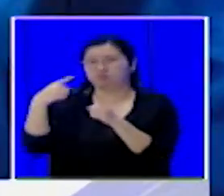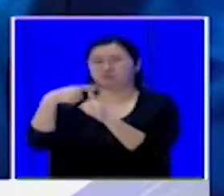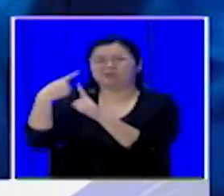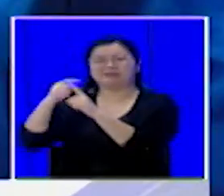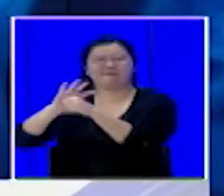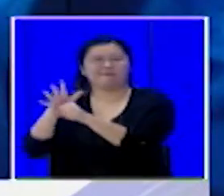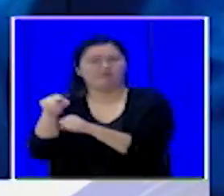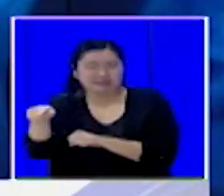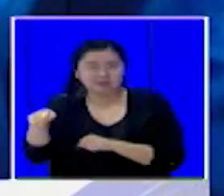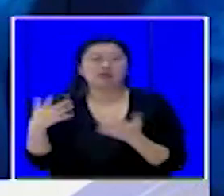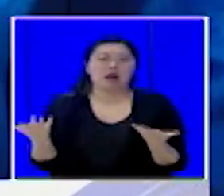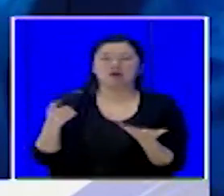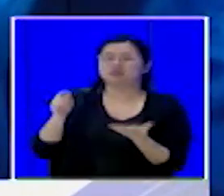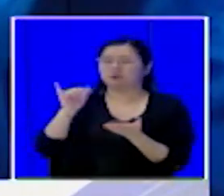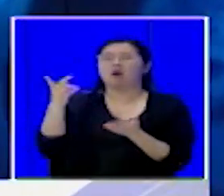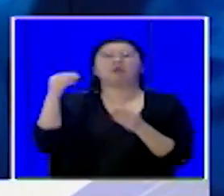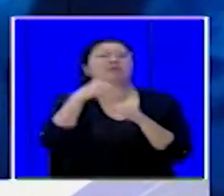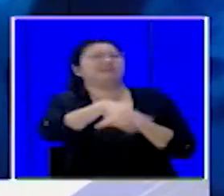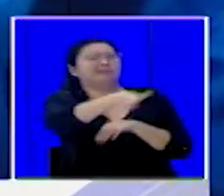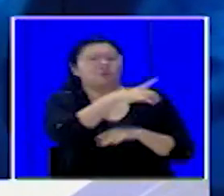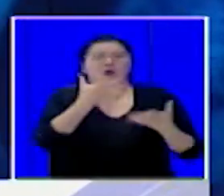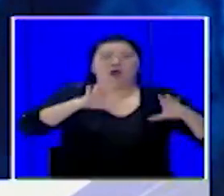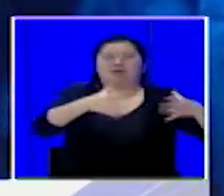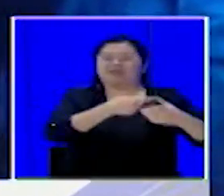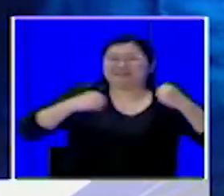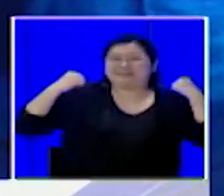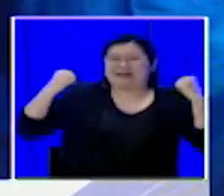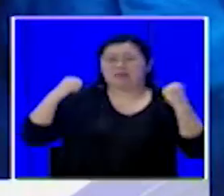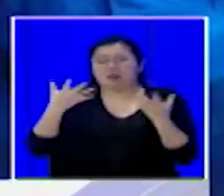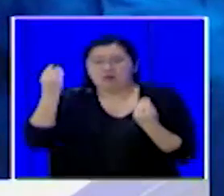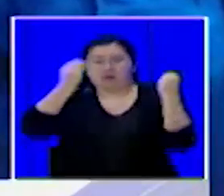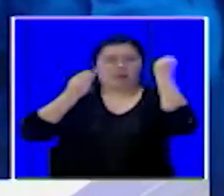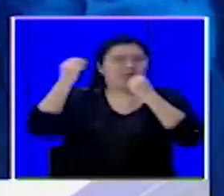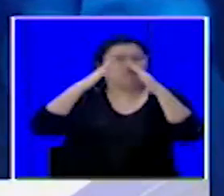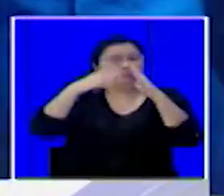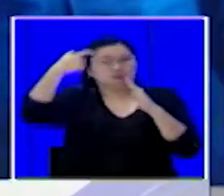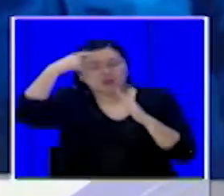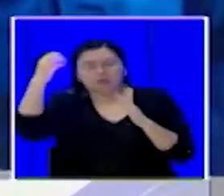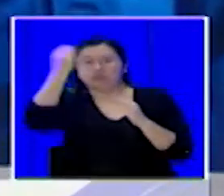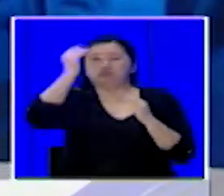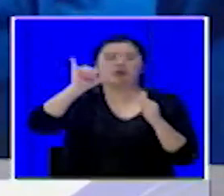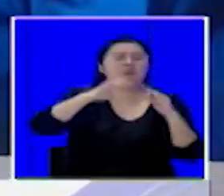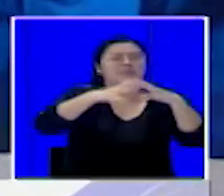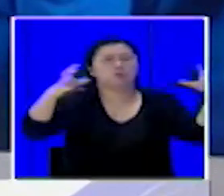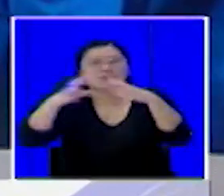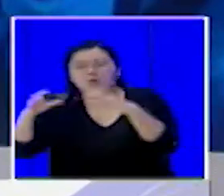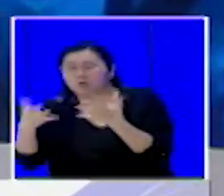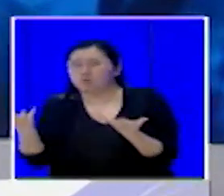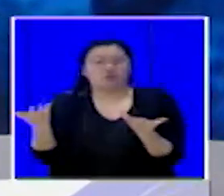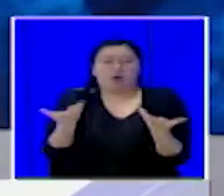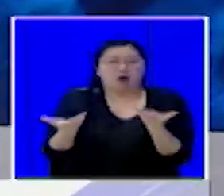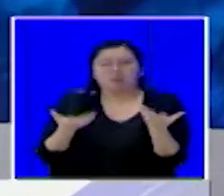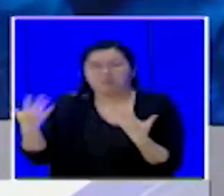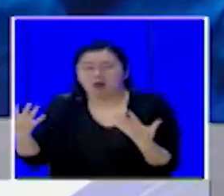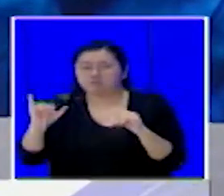menyebabkan nakes kewalahan, daya tampung rumah sakit diambang penuh, bahkan terancam kolaps. Dan pemirsa, berikut kami hadirkan rangkuman